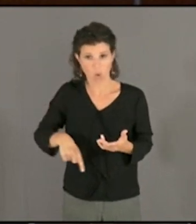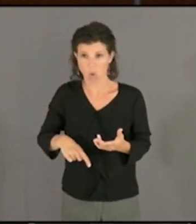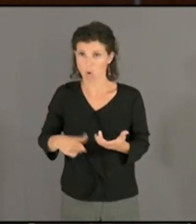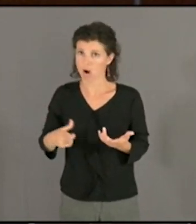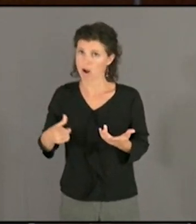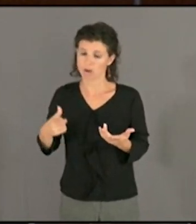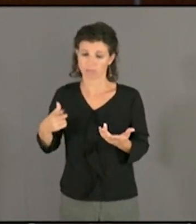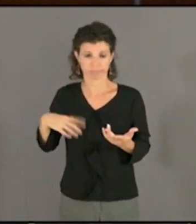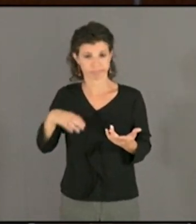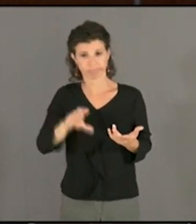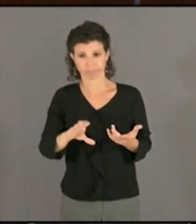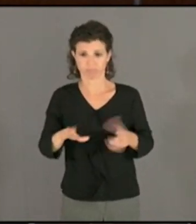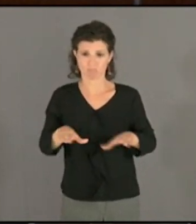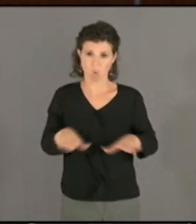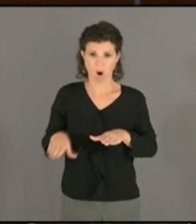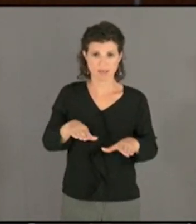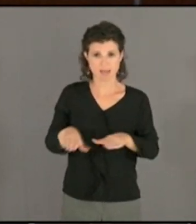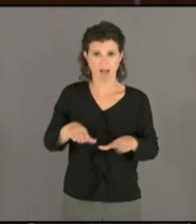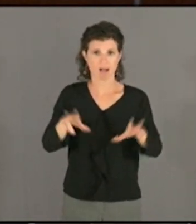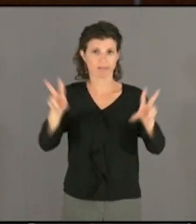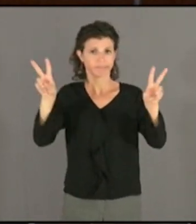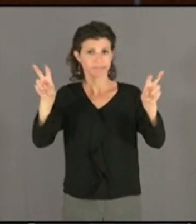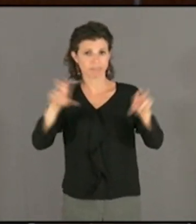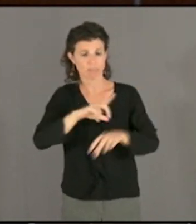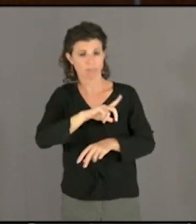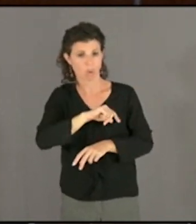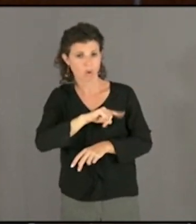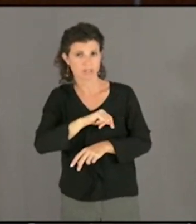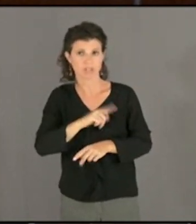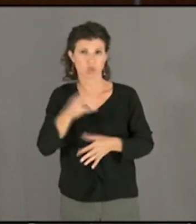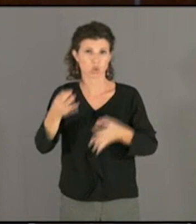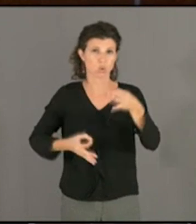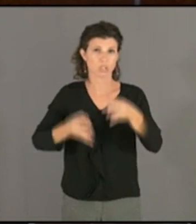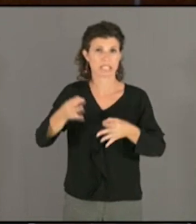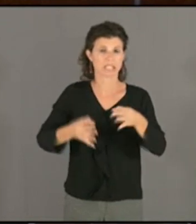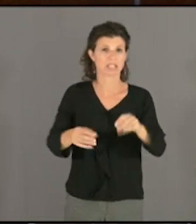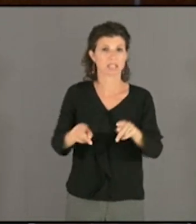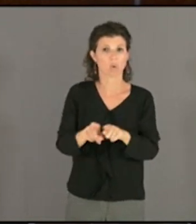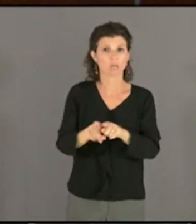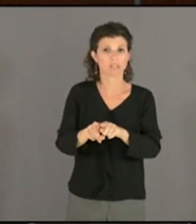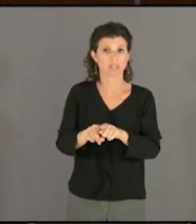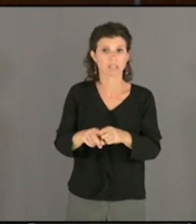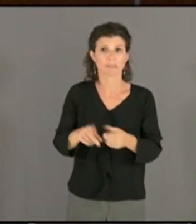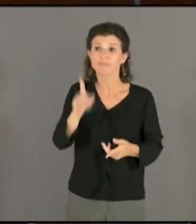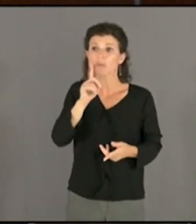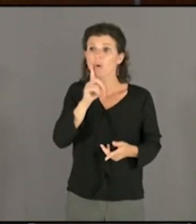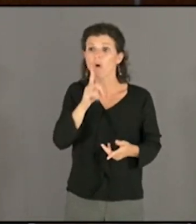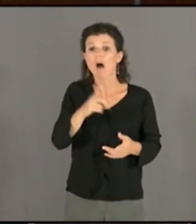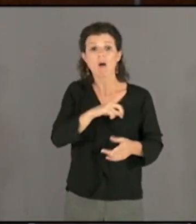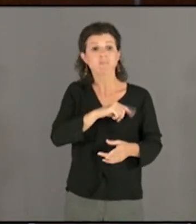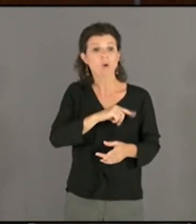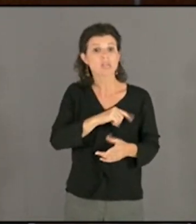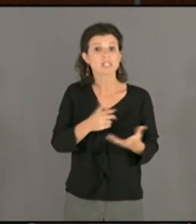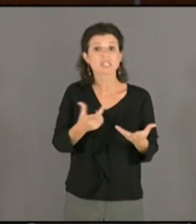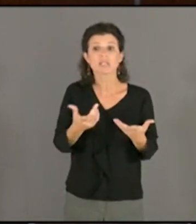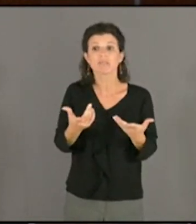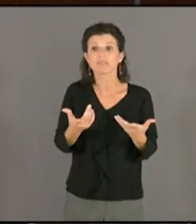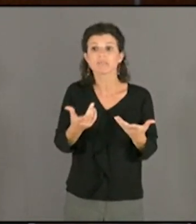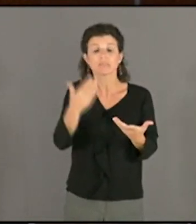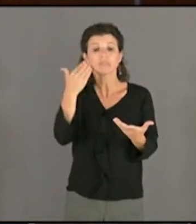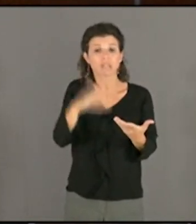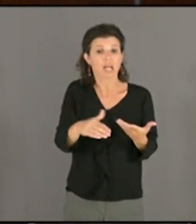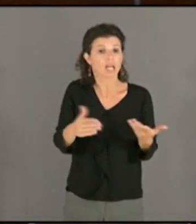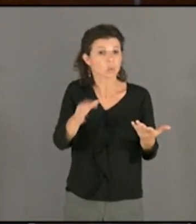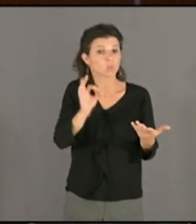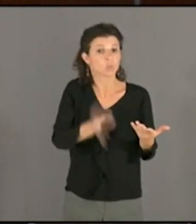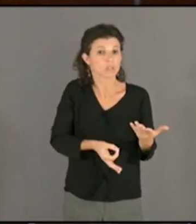moyens donnés à la police et à la justice. Parce que la police sait faire où, quand, comment, envers qui, mais n'est pas